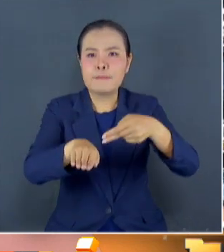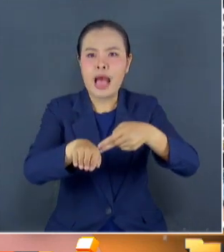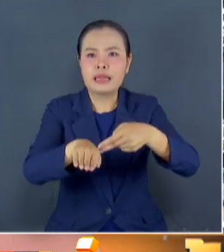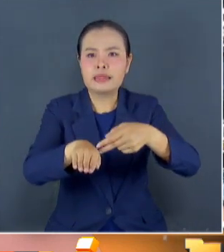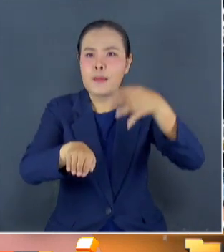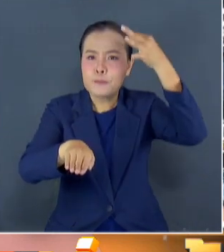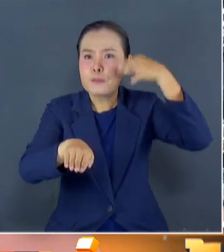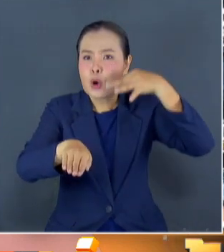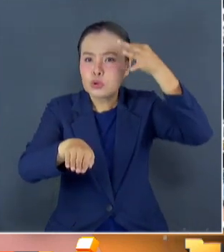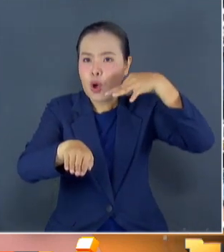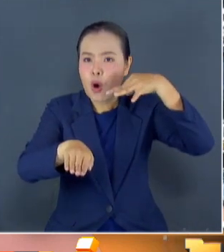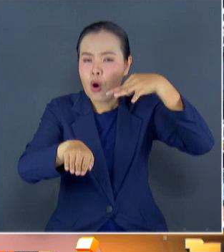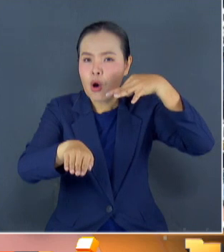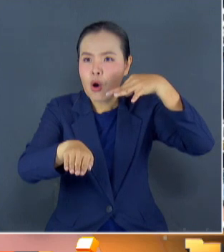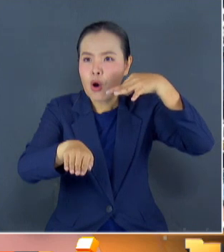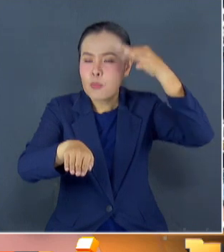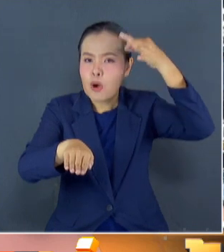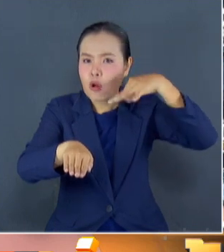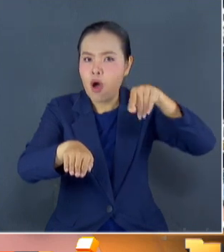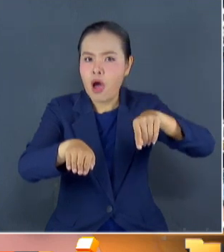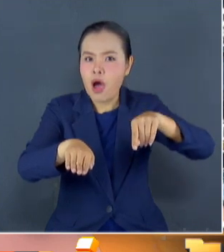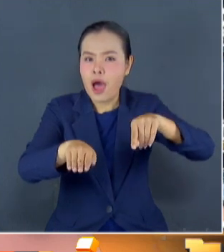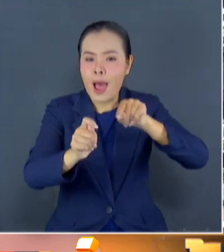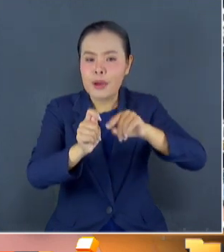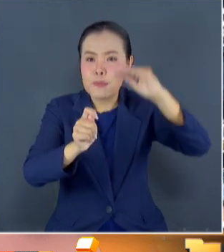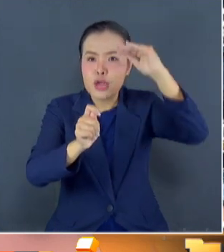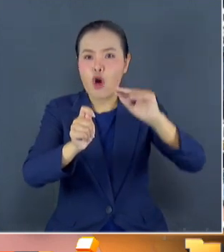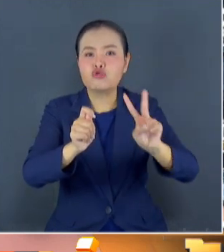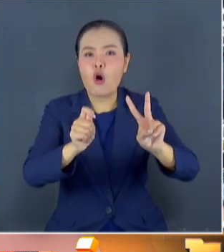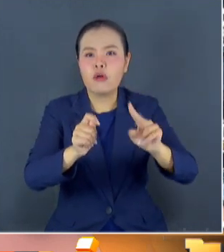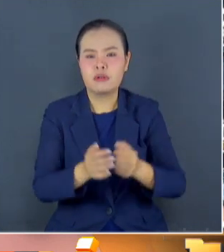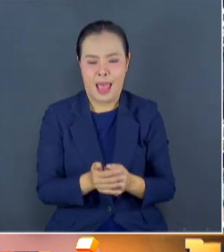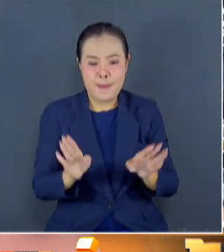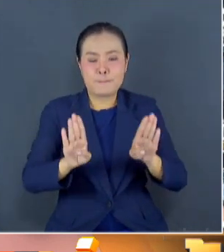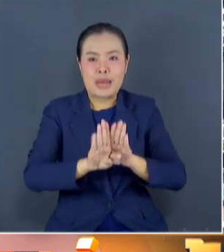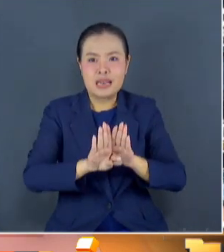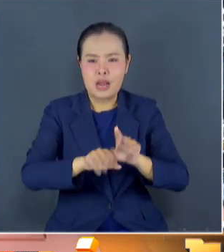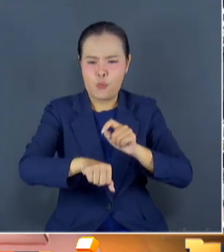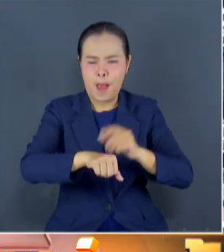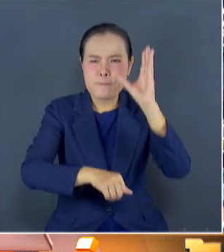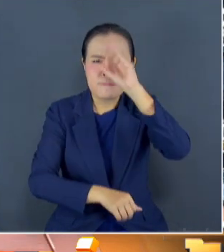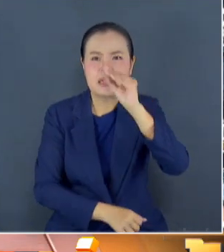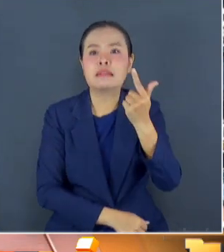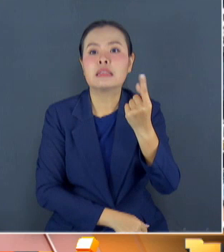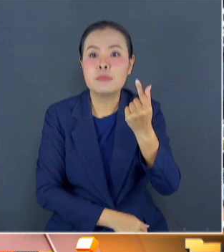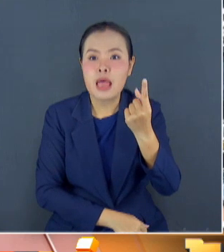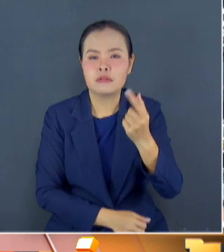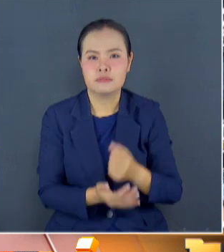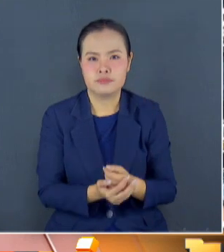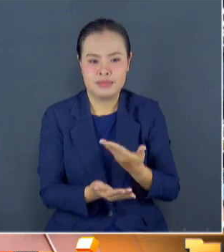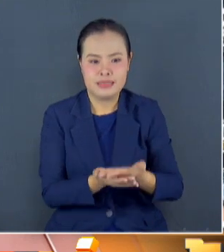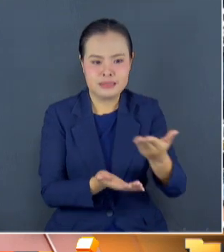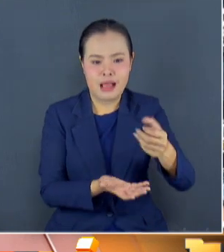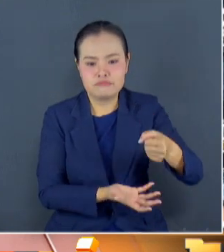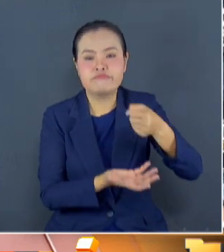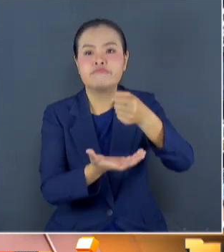ปตท.ที่ตรงตัวอำเภอสองพี่น้องแต่ว่าทีนี้ปั๊มมันปิดแล้วมันช่วงประมาณ5 ทุ่มแล้วครับก็ซื้อน้ำมันมาเติม